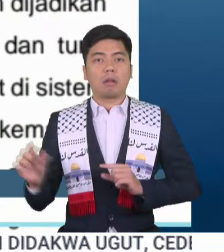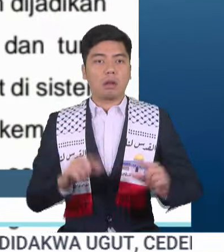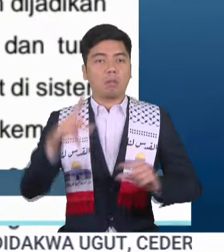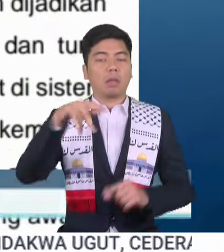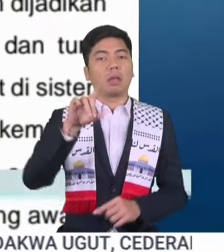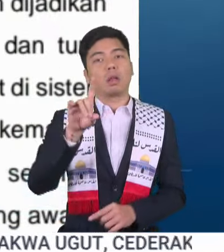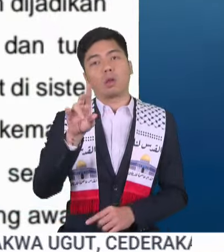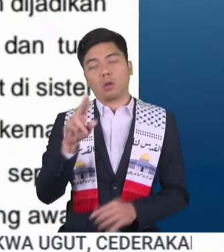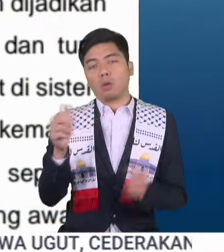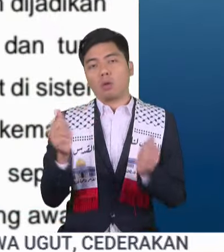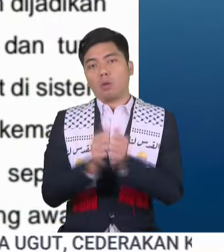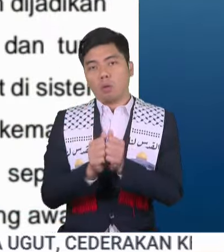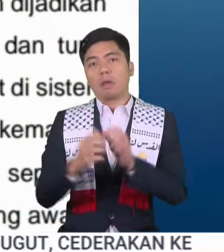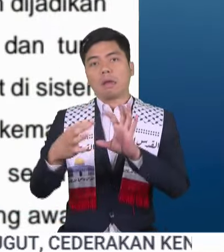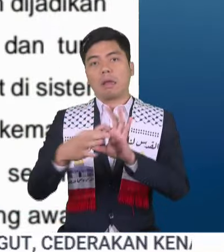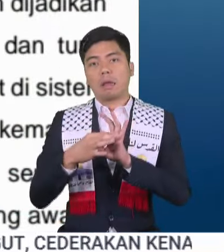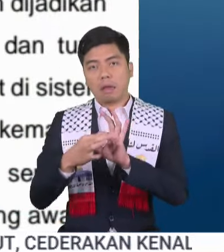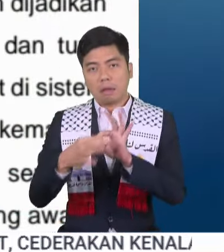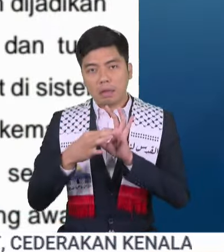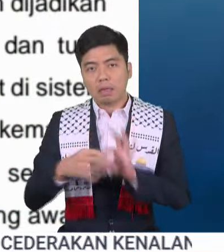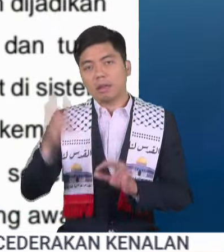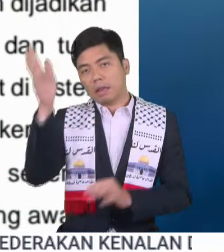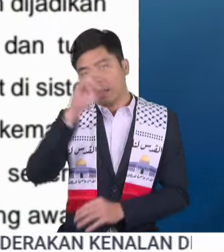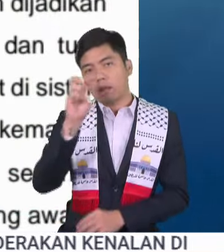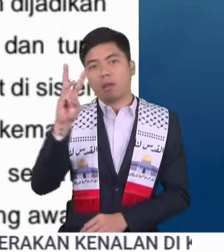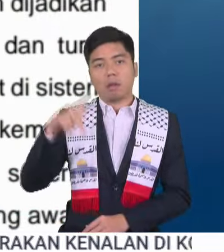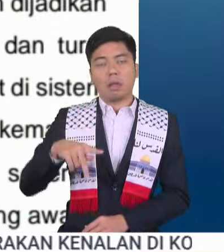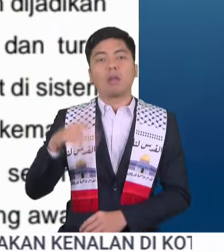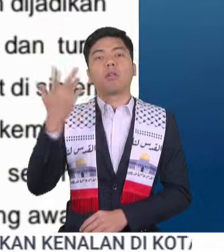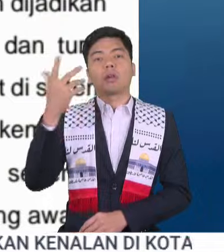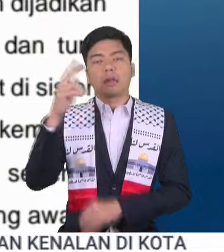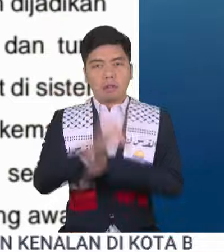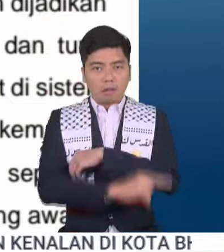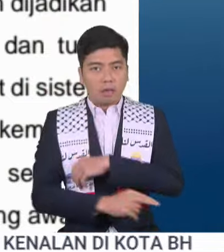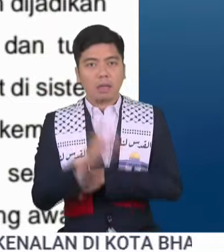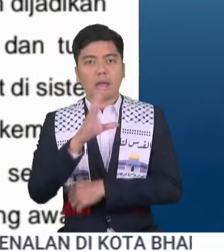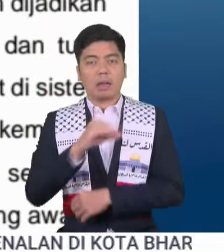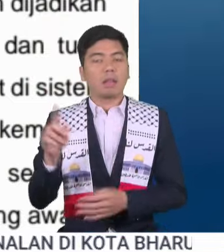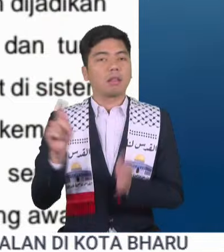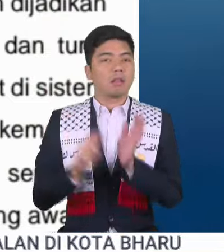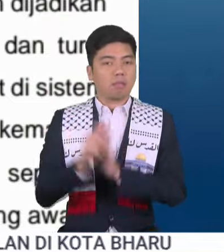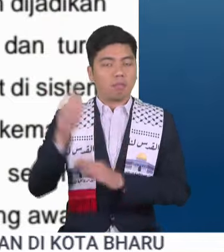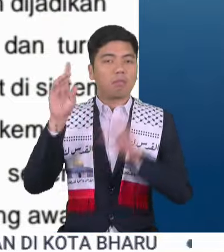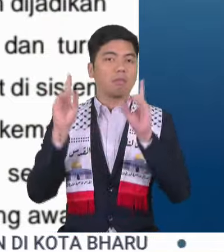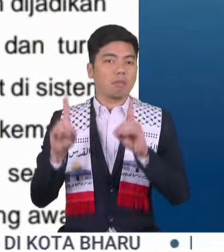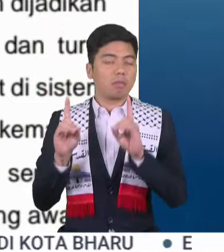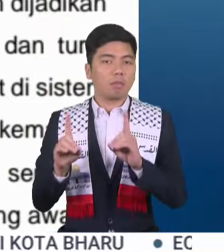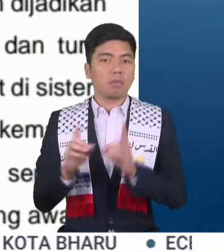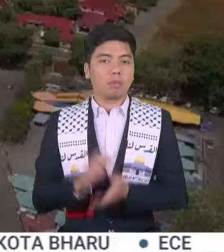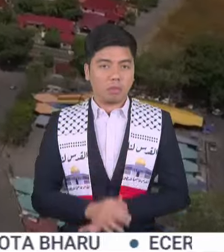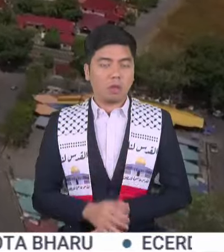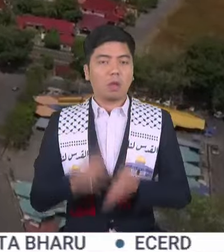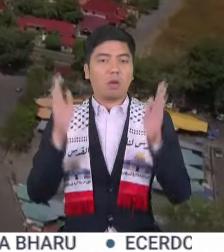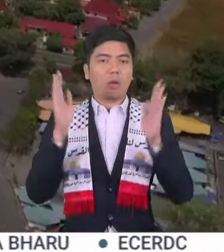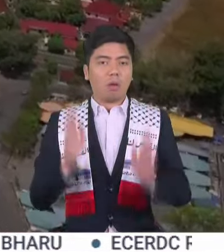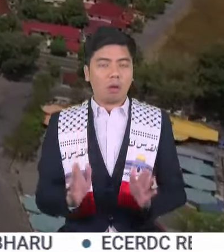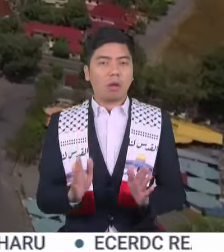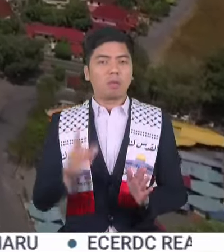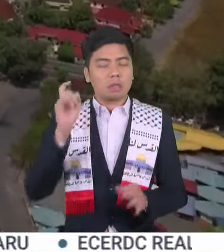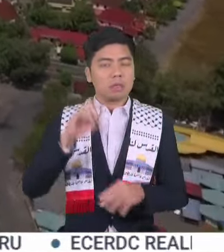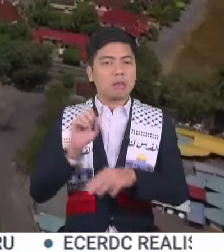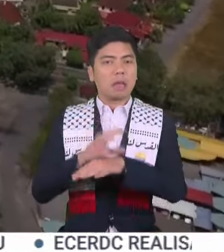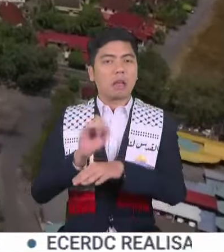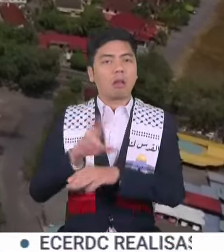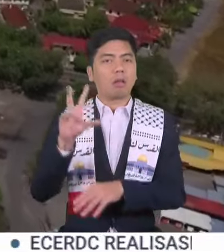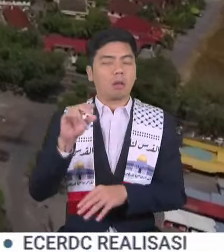terdiri daripada agensi kerajaan persekutuan, agensi kerajaan negeri dan institusi pengajian tinggi. Orang ramai diingatkan tidak menunggu saat akhir